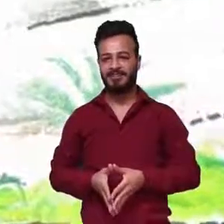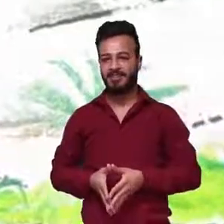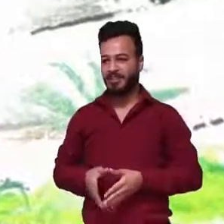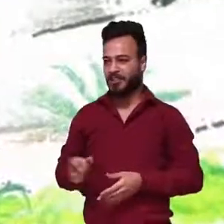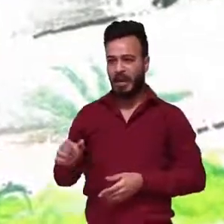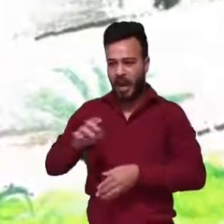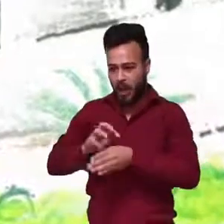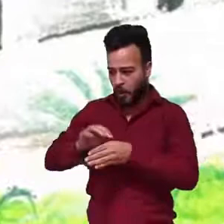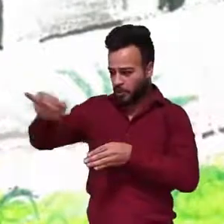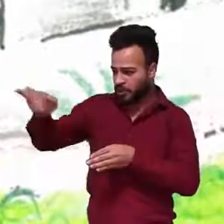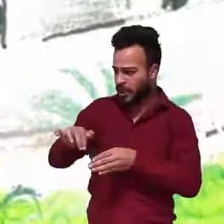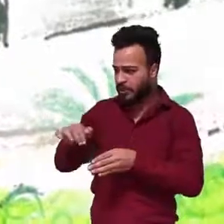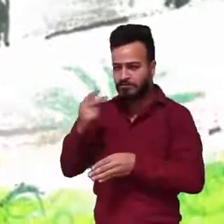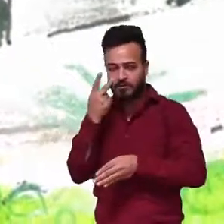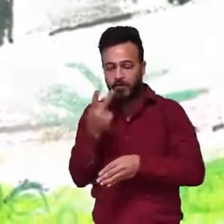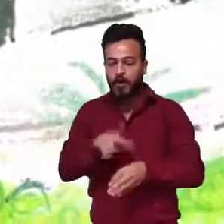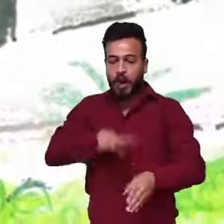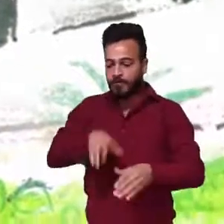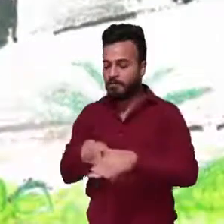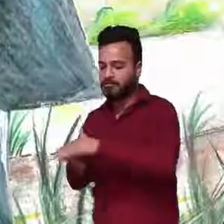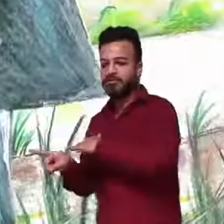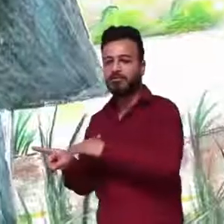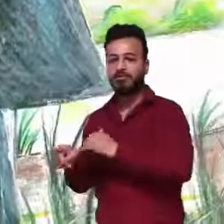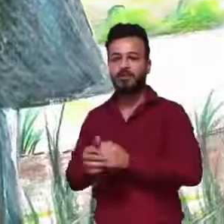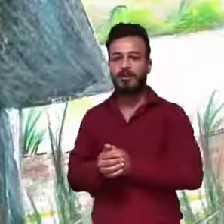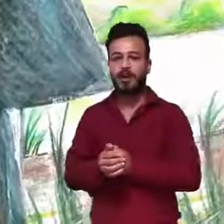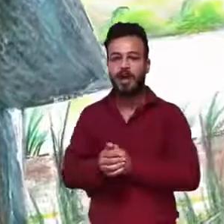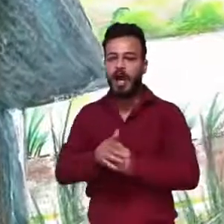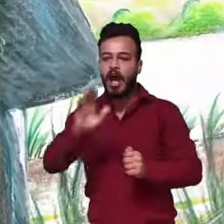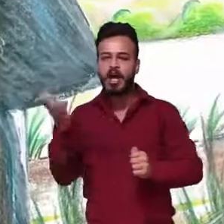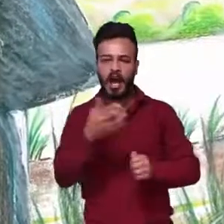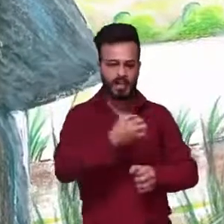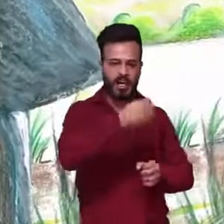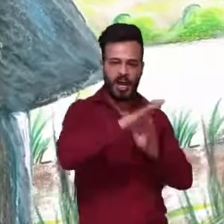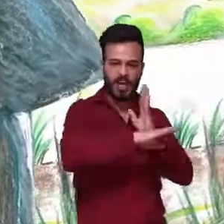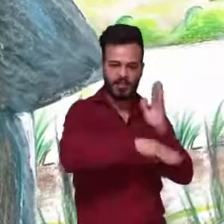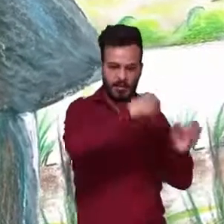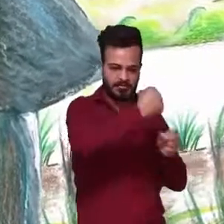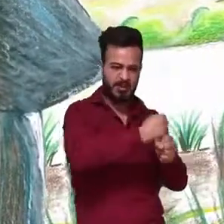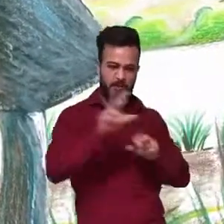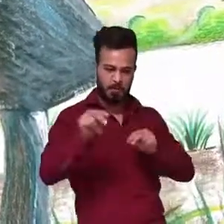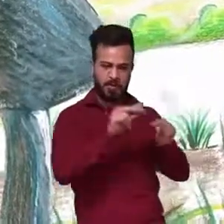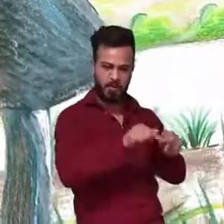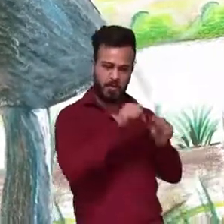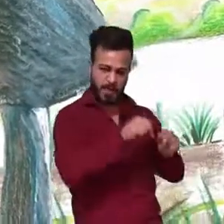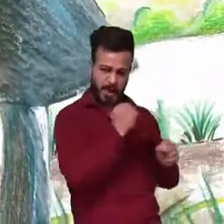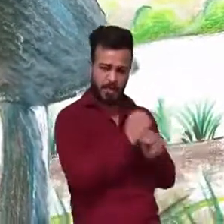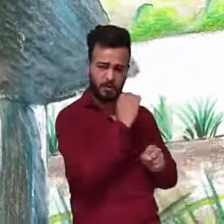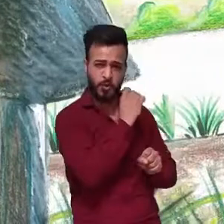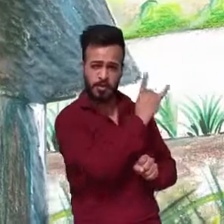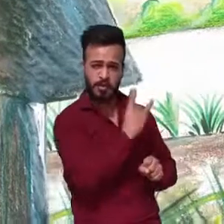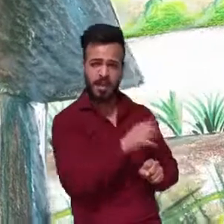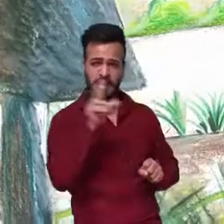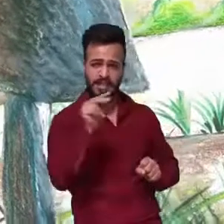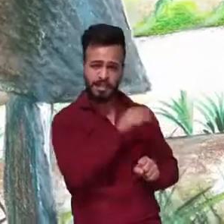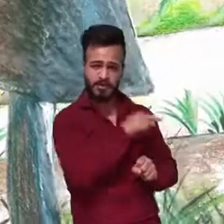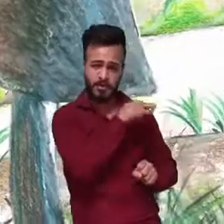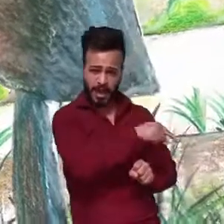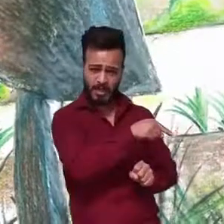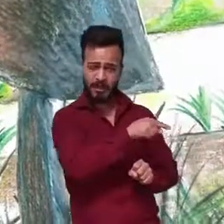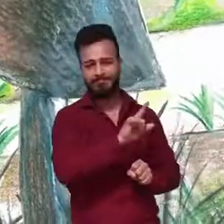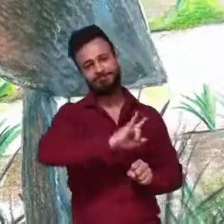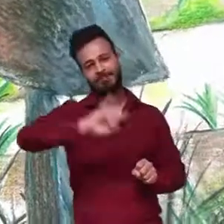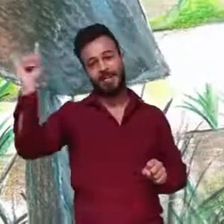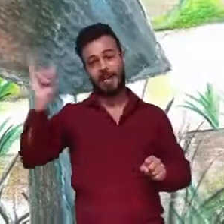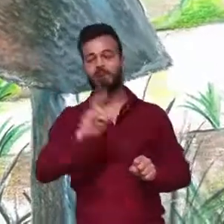فيهرب بعيداً كل من يراه. لا تتقن أي فزاعة أخرى عمل حركات مخيفة